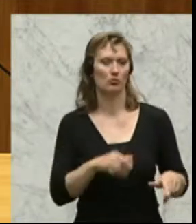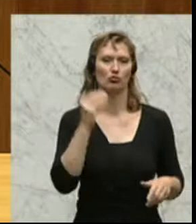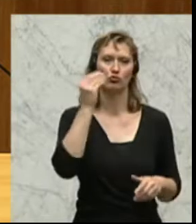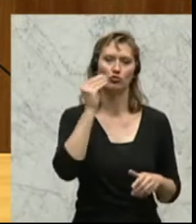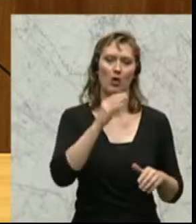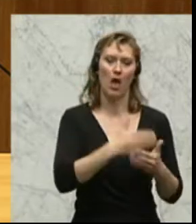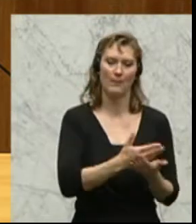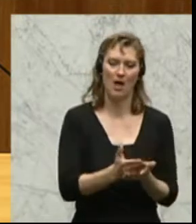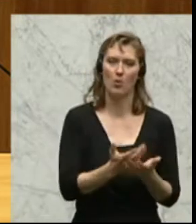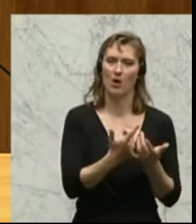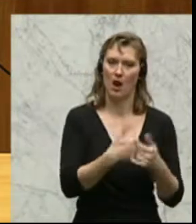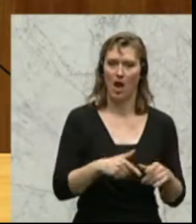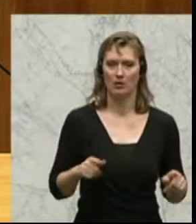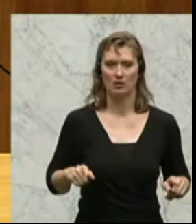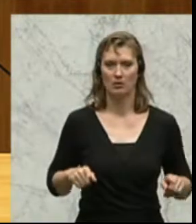Länder.